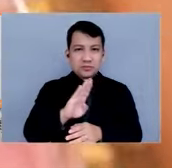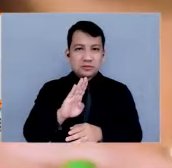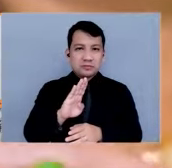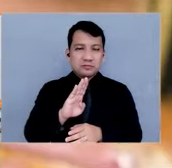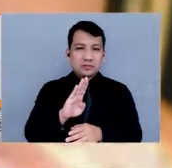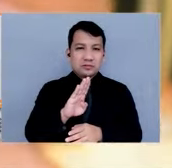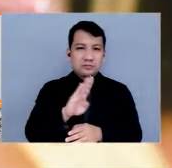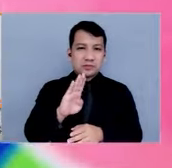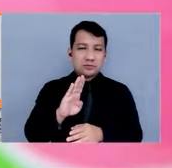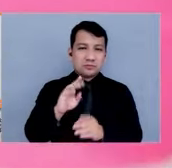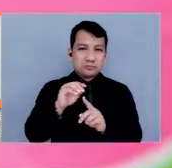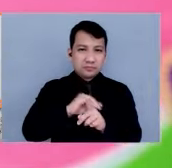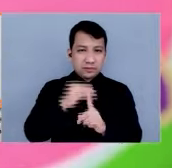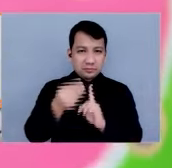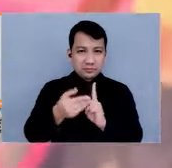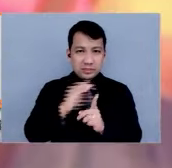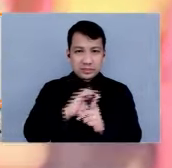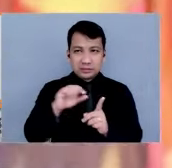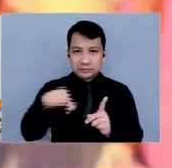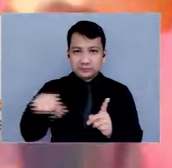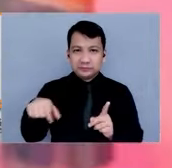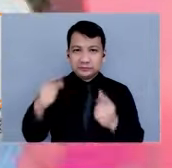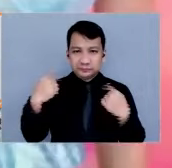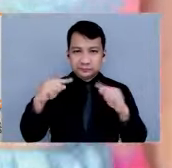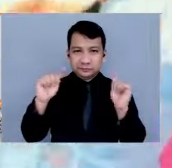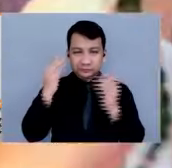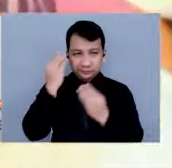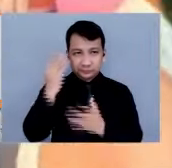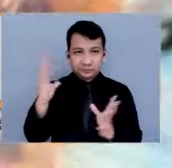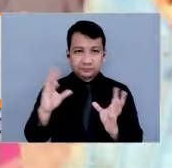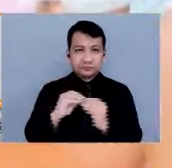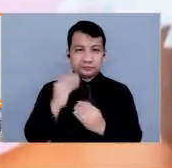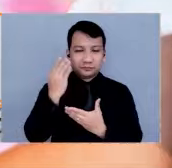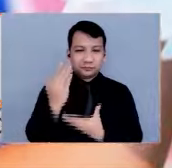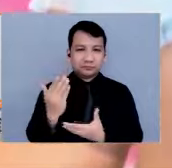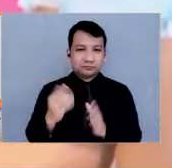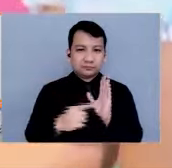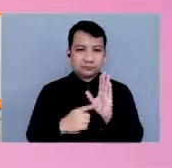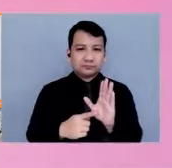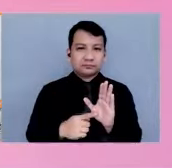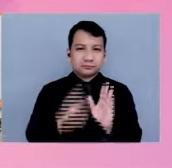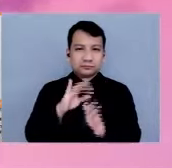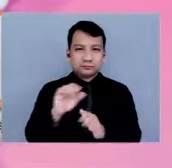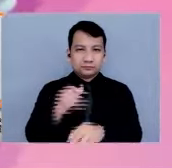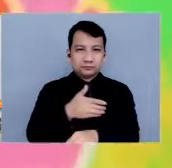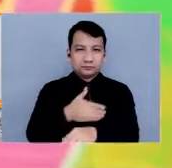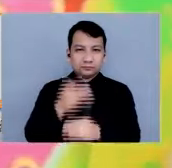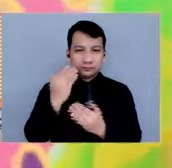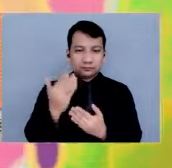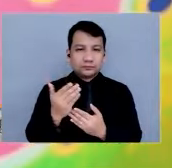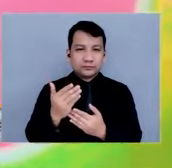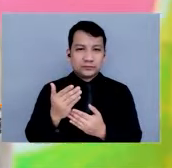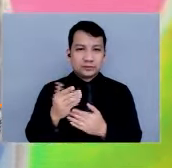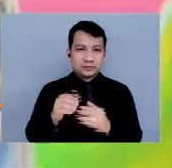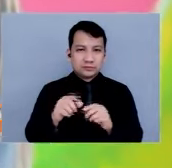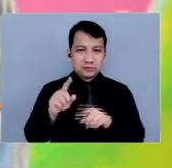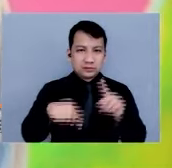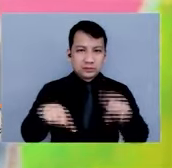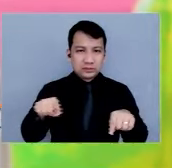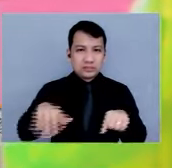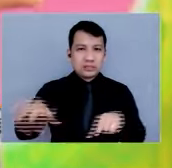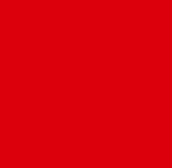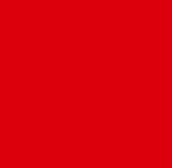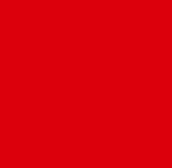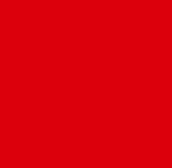ng achievement na ito ang kanilang success sa paglulunsad ng kanilang BINIverse concert na tutulak sa iba't ibang probinsya at